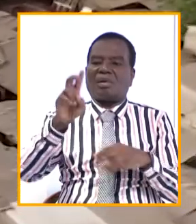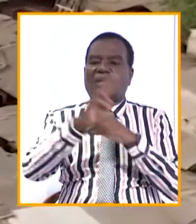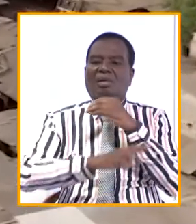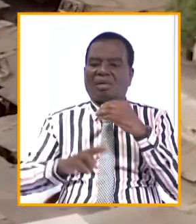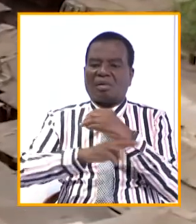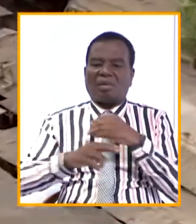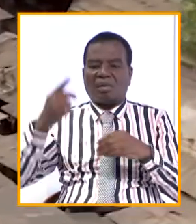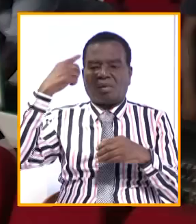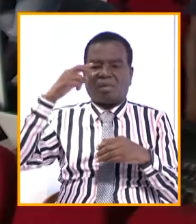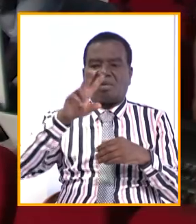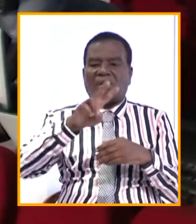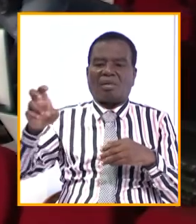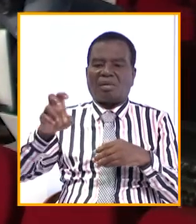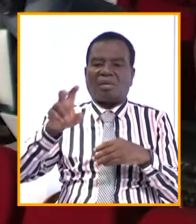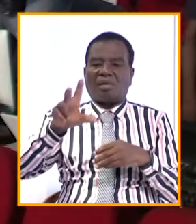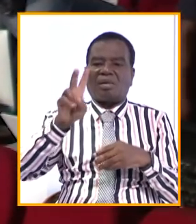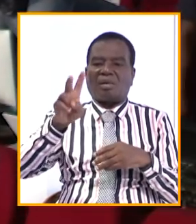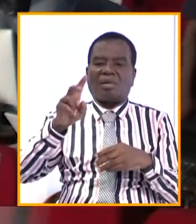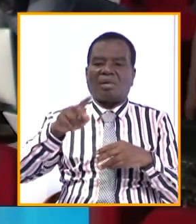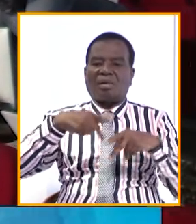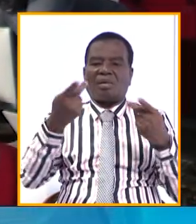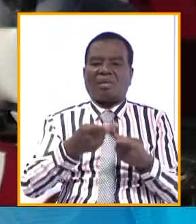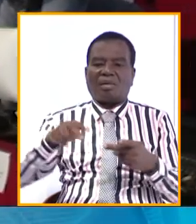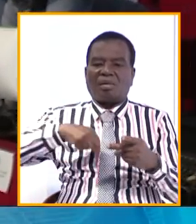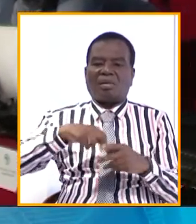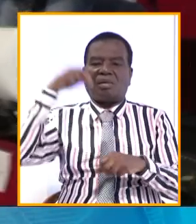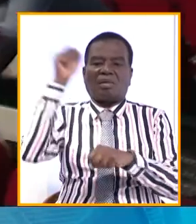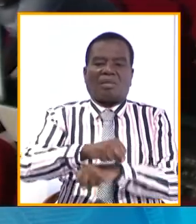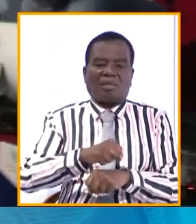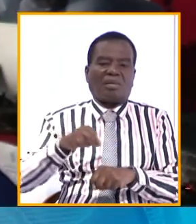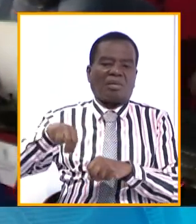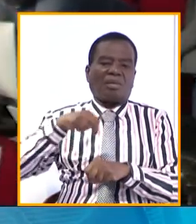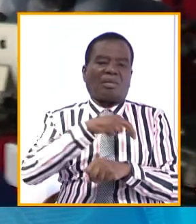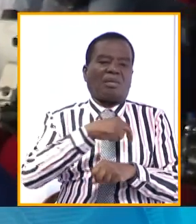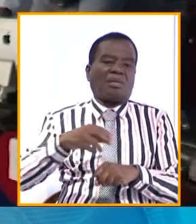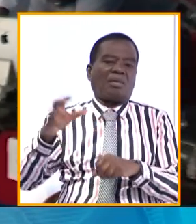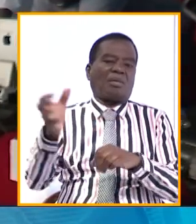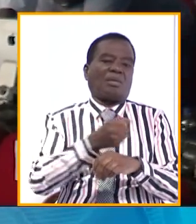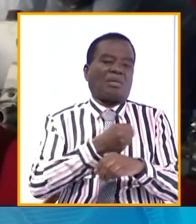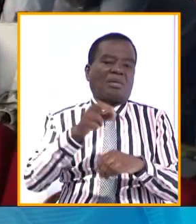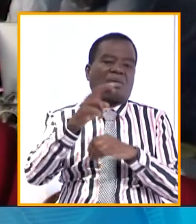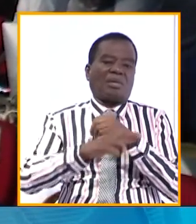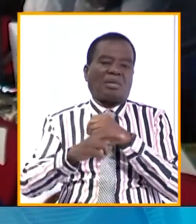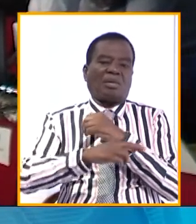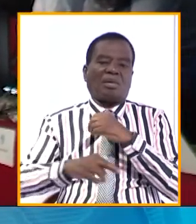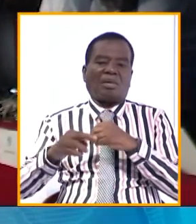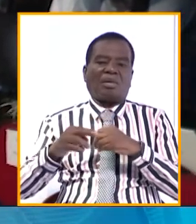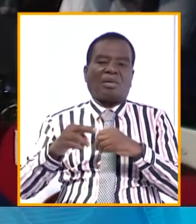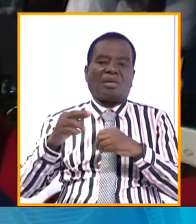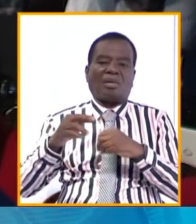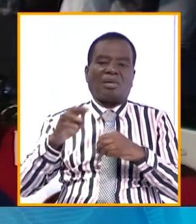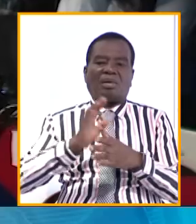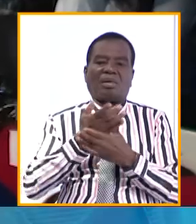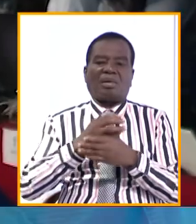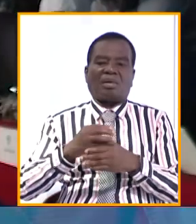de 232 postes. Nous partons gagner, nous partons amener les régions et les différentes communes